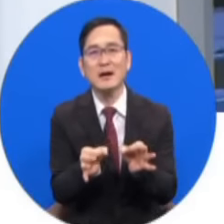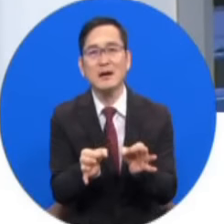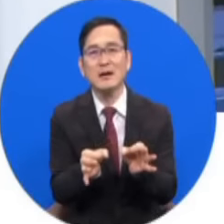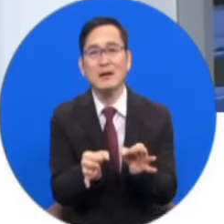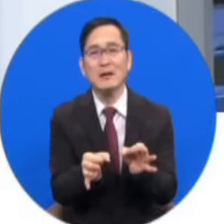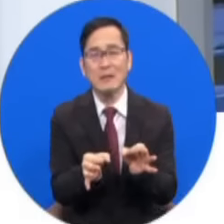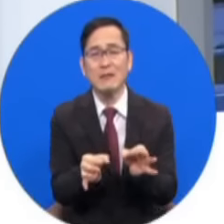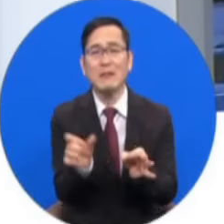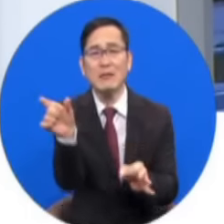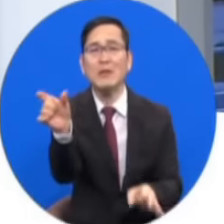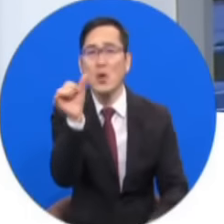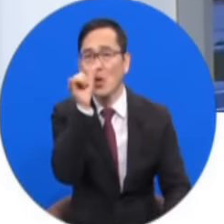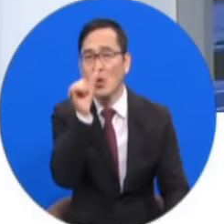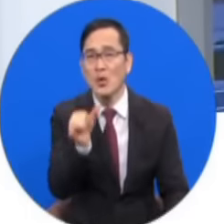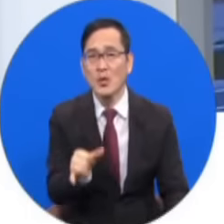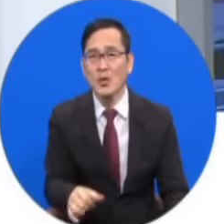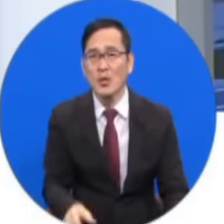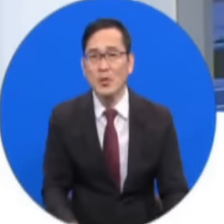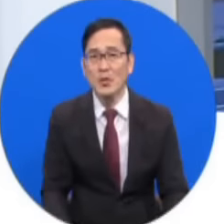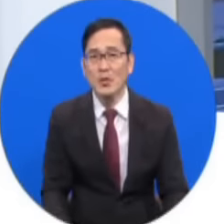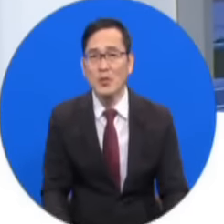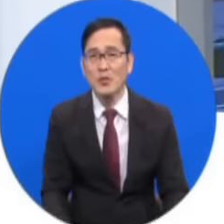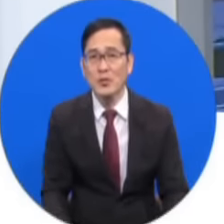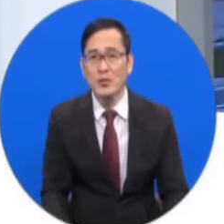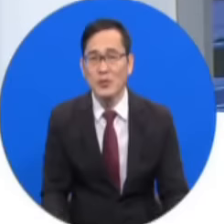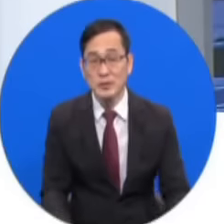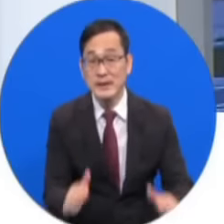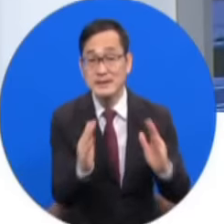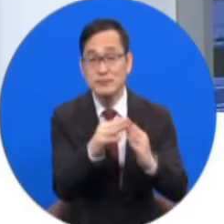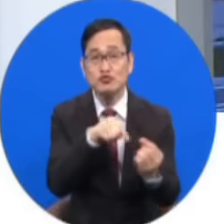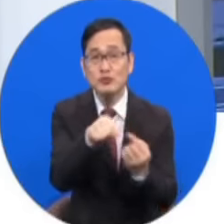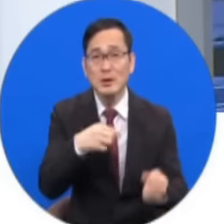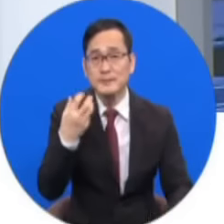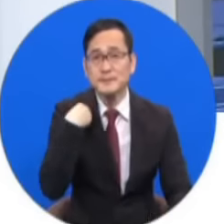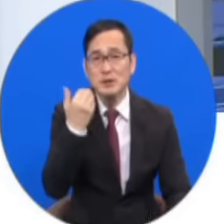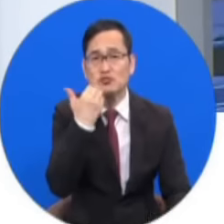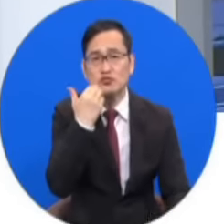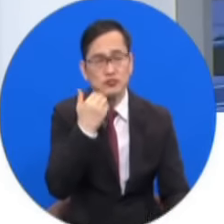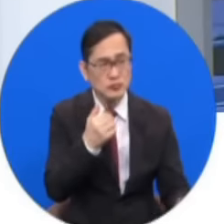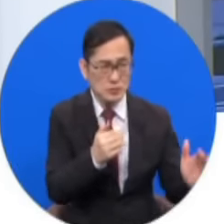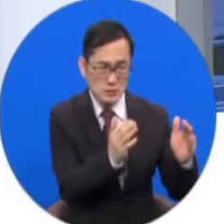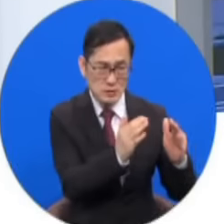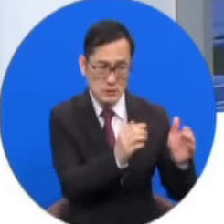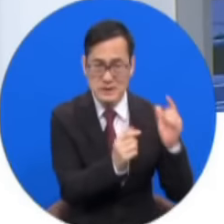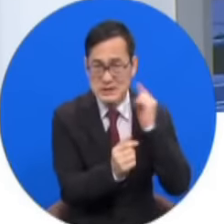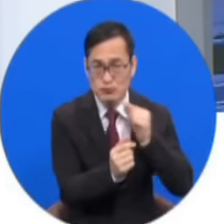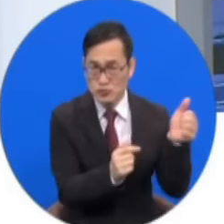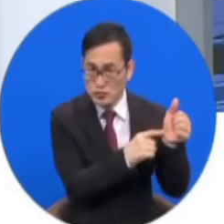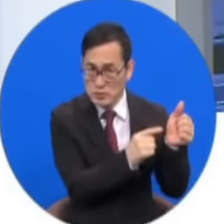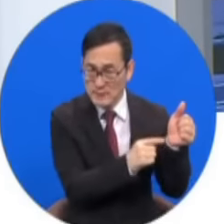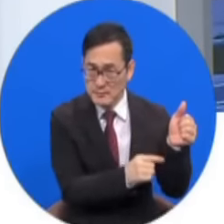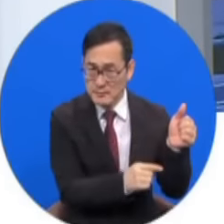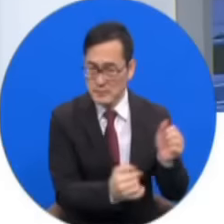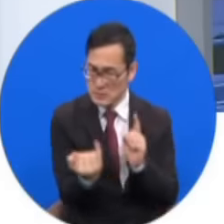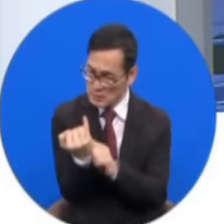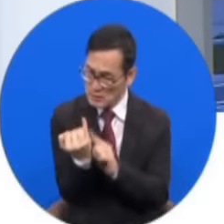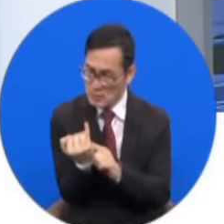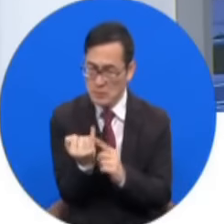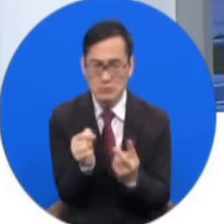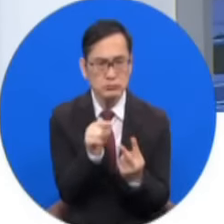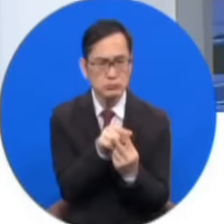지금 어 제주 별장을 누가 사용하고 실질적으로 누가 운영했는지 지금 어 어찌 보면 문다 씨가 그것을